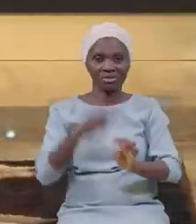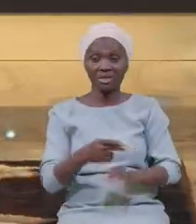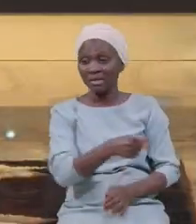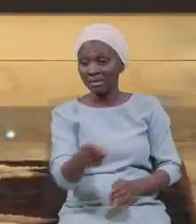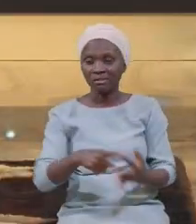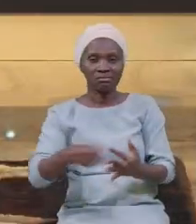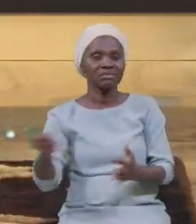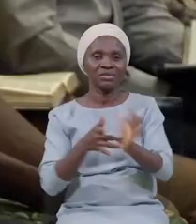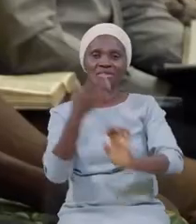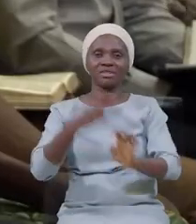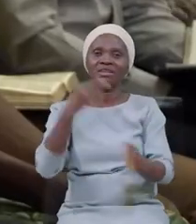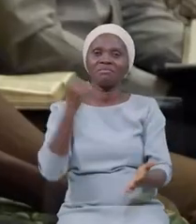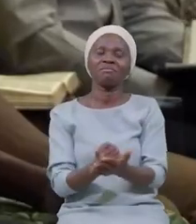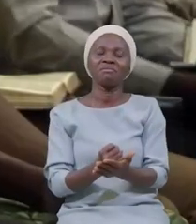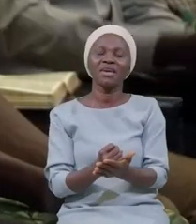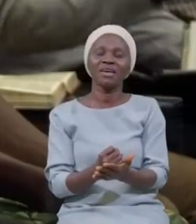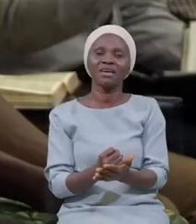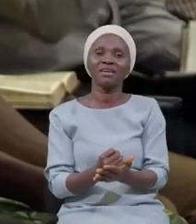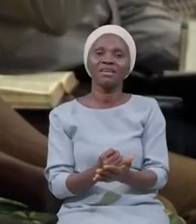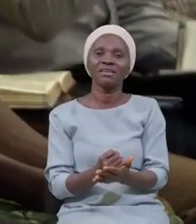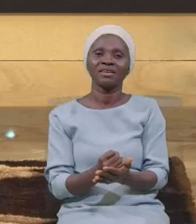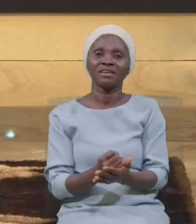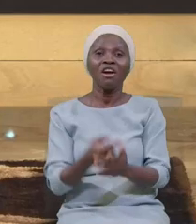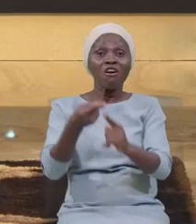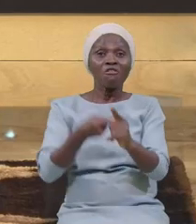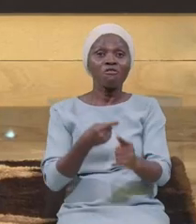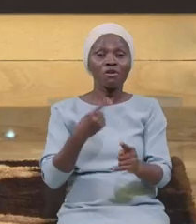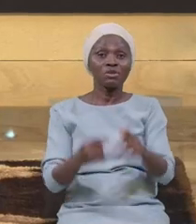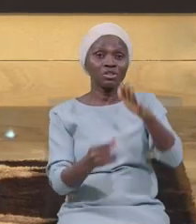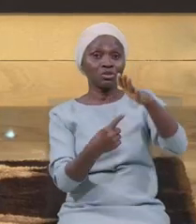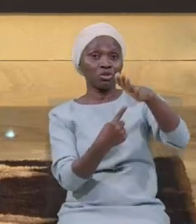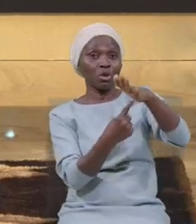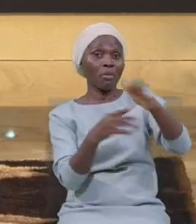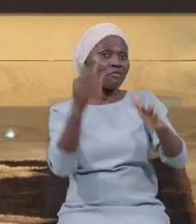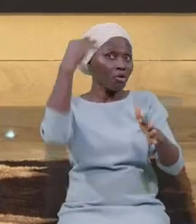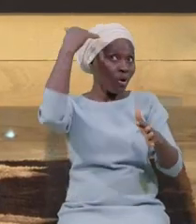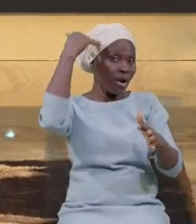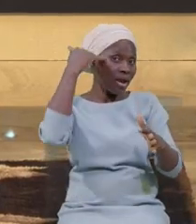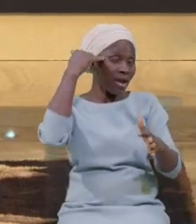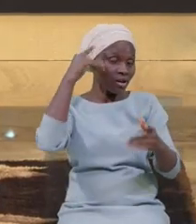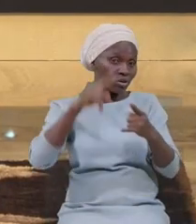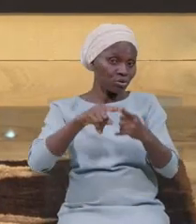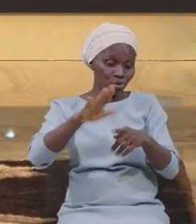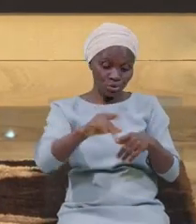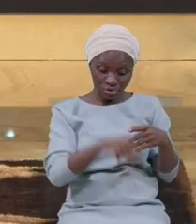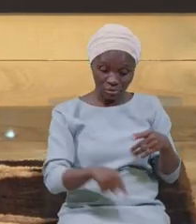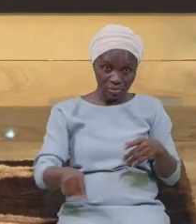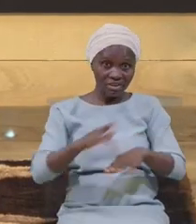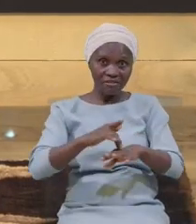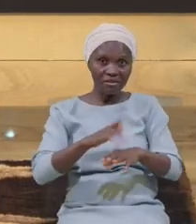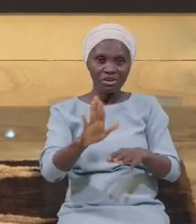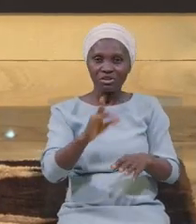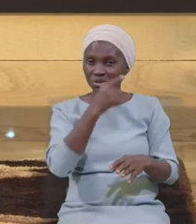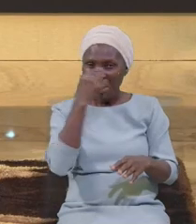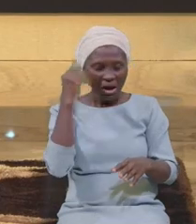partis. Ces maladies, elles sont parties. De votre tête jusqu'au bout de vos orteils. Vos yeux